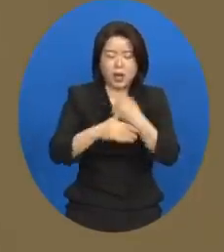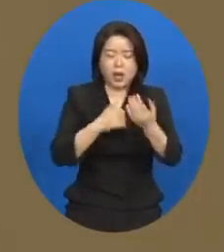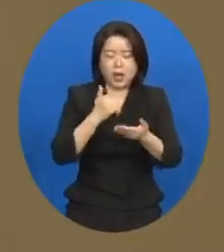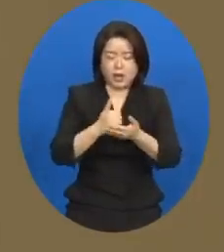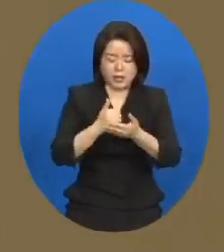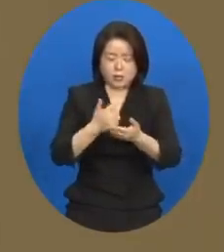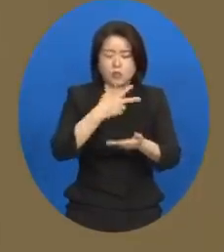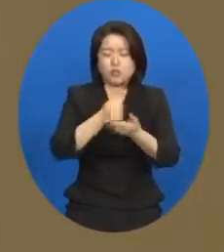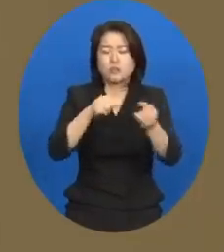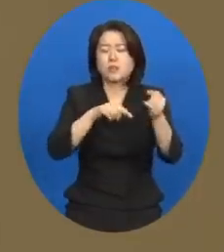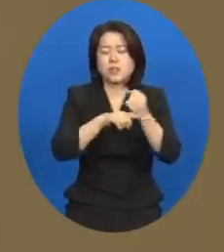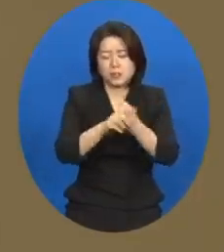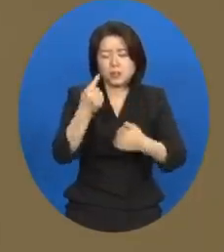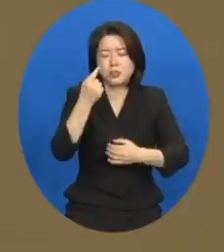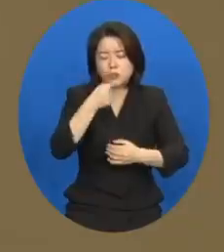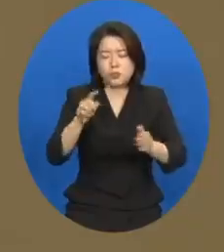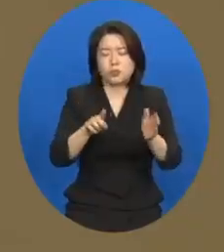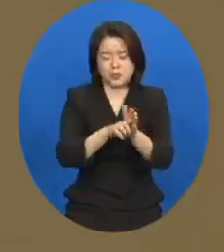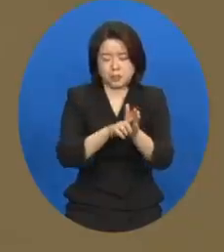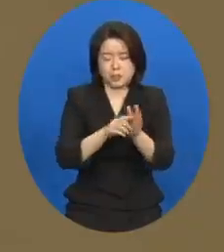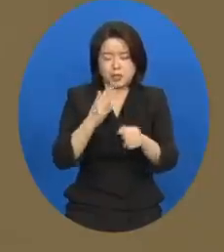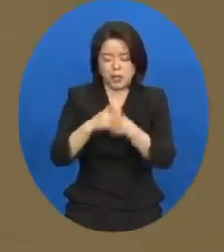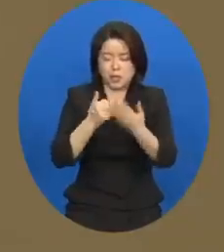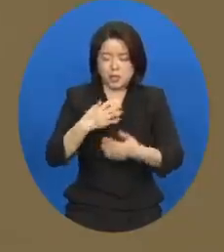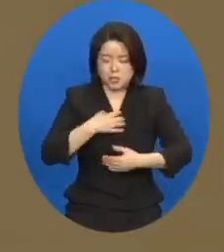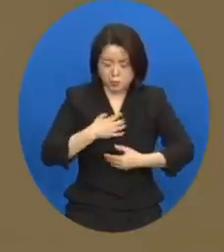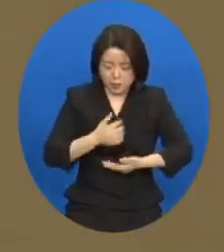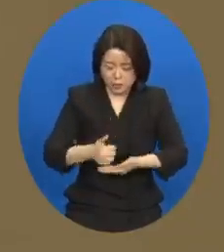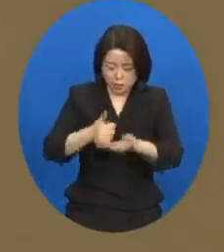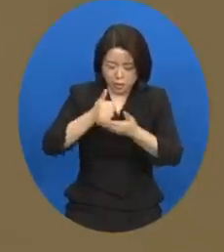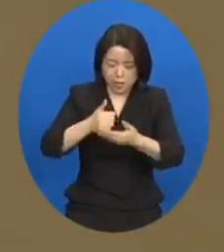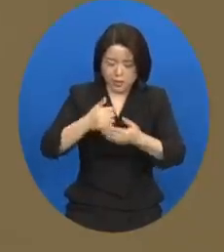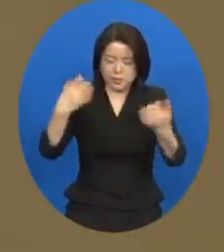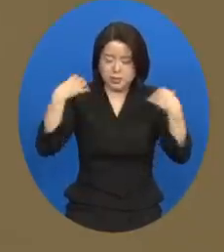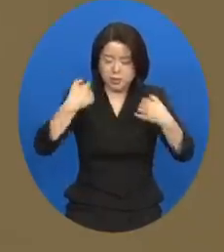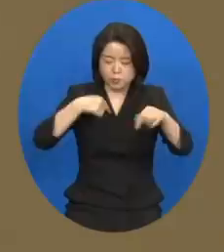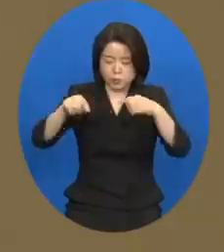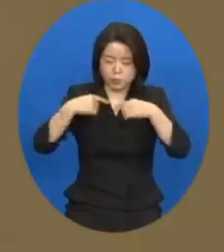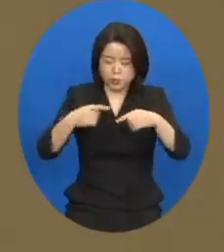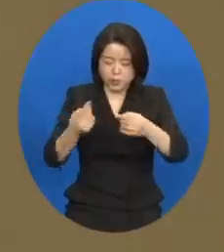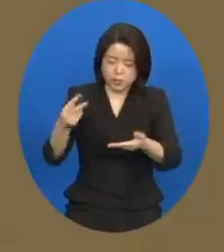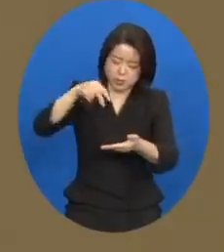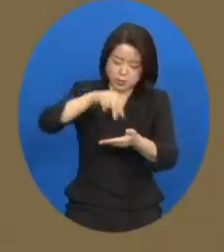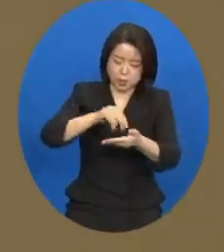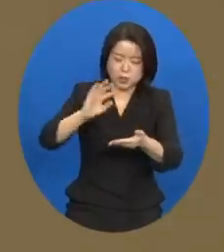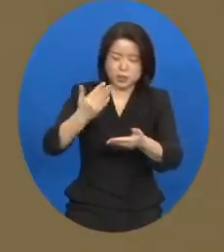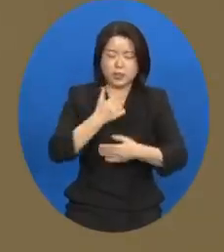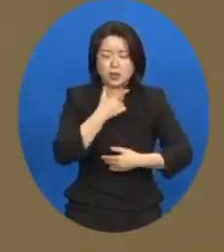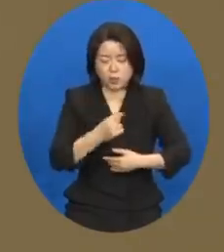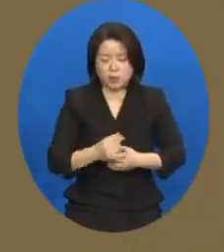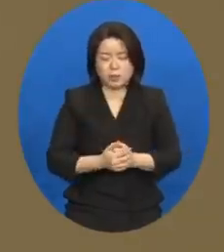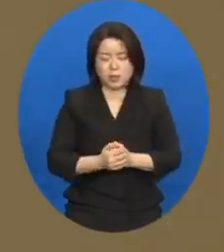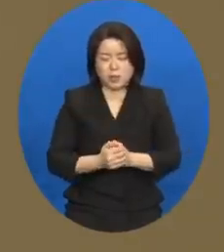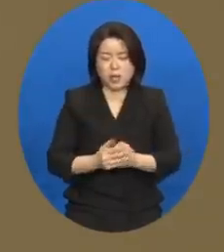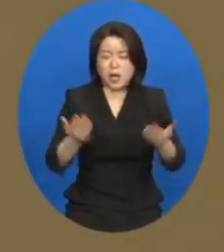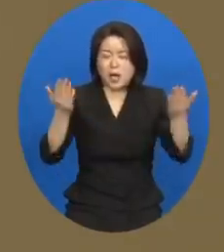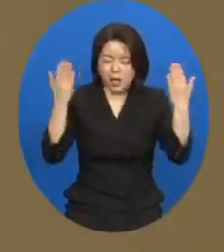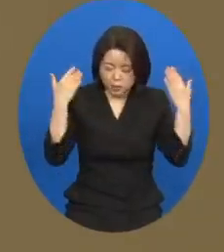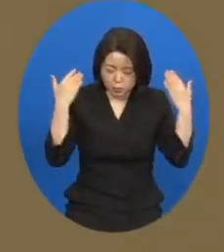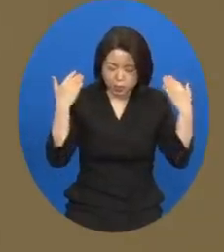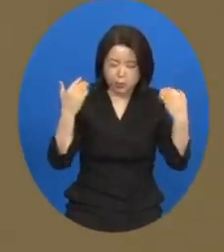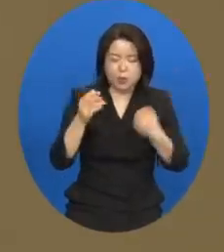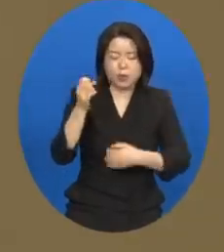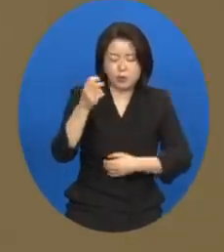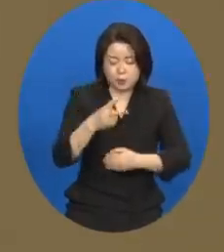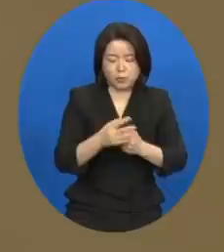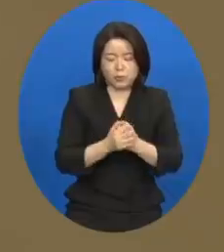뜻임을 믿습니다. 하나님을 경외하는 지도자들이 세워지게 되기를 원합니다. 학교와